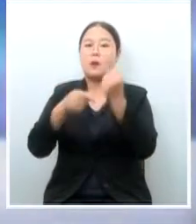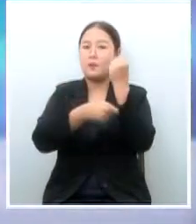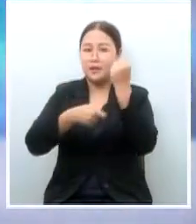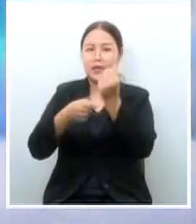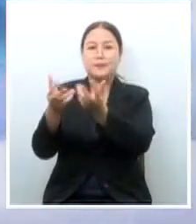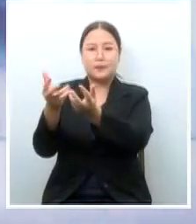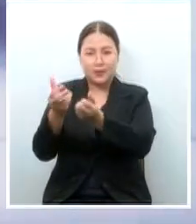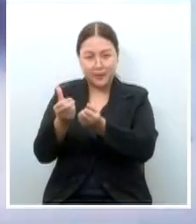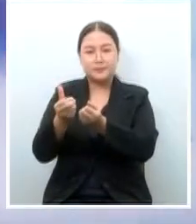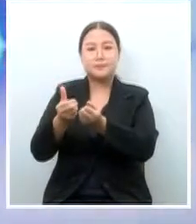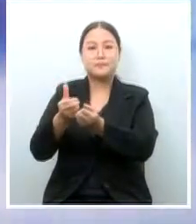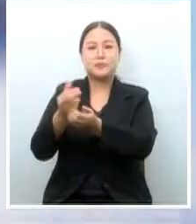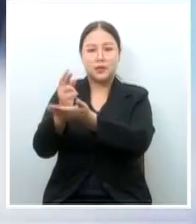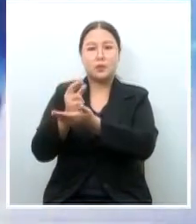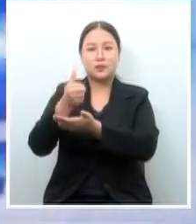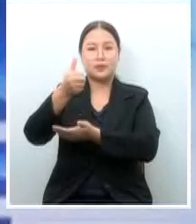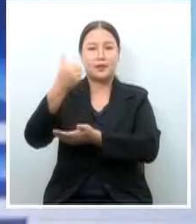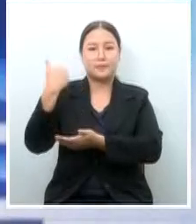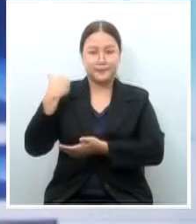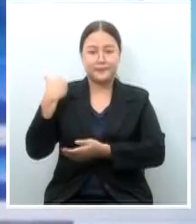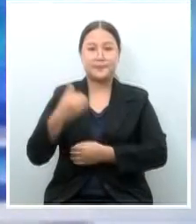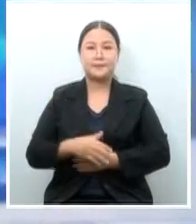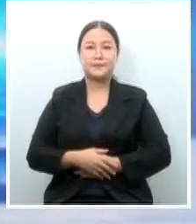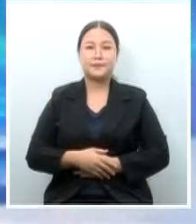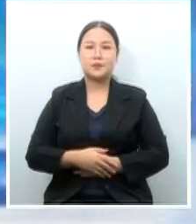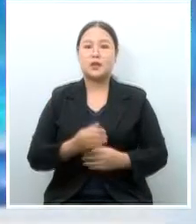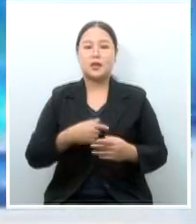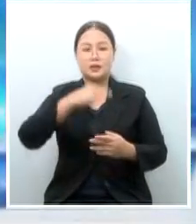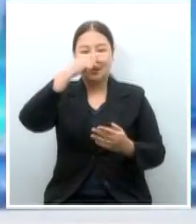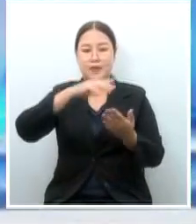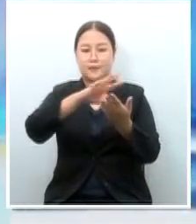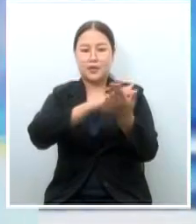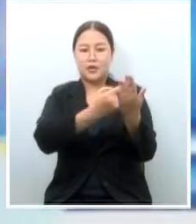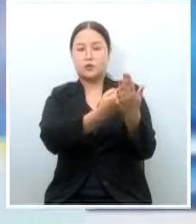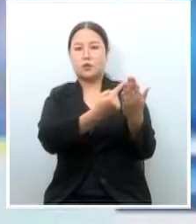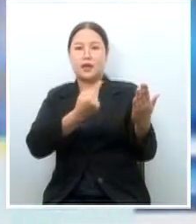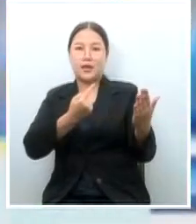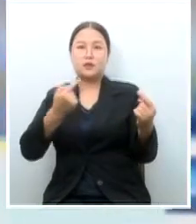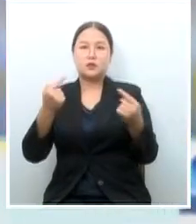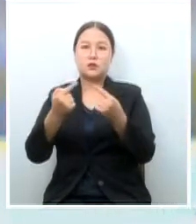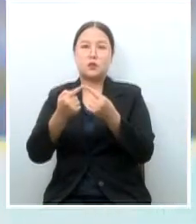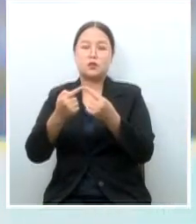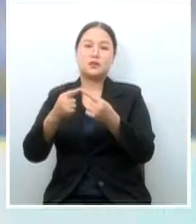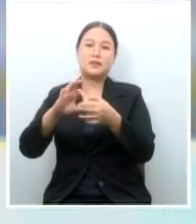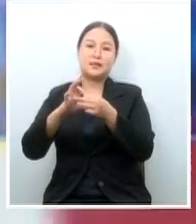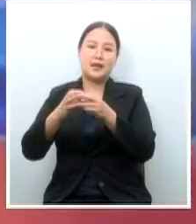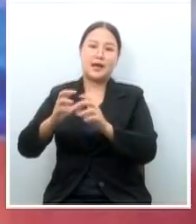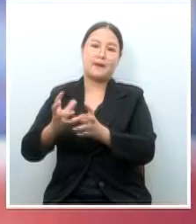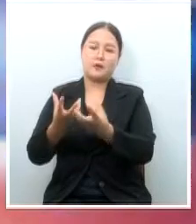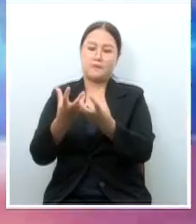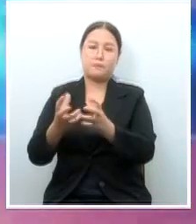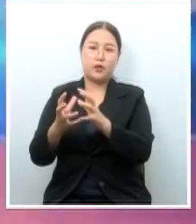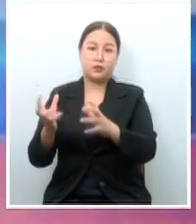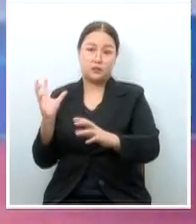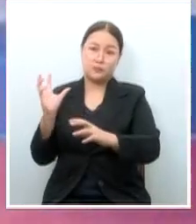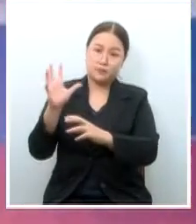าสยามบรมราชกุมารีและเป็นตัวแทนประเทศไทยเข้าร่วมการแข่งขันกีฬาแฮนด์บอลในการแข่งขันกีฬ